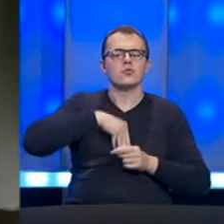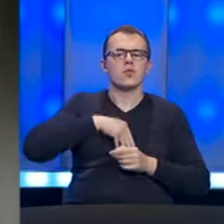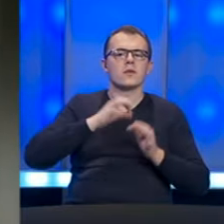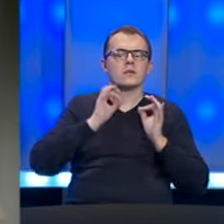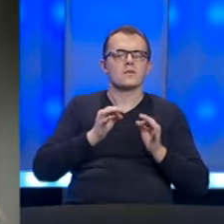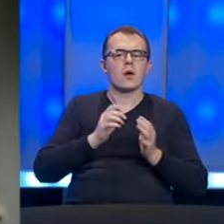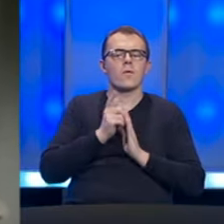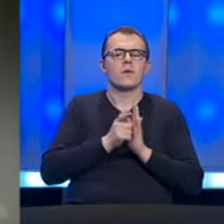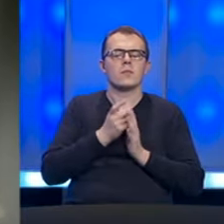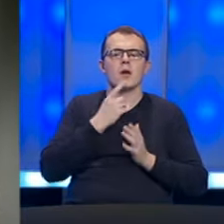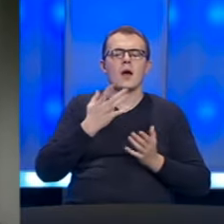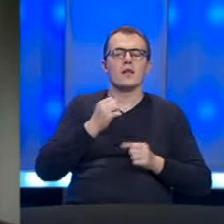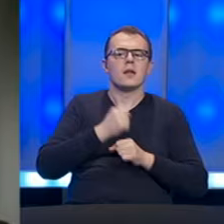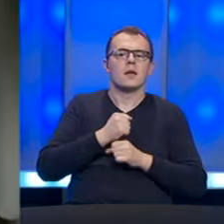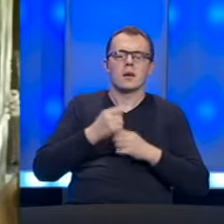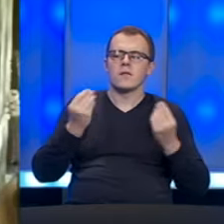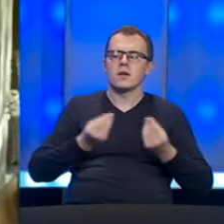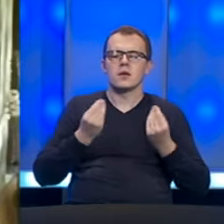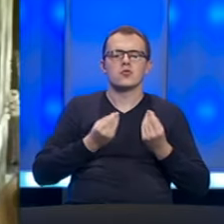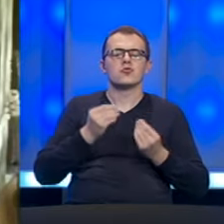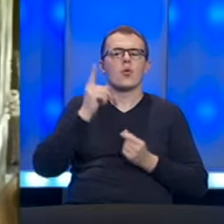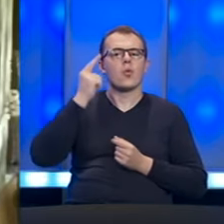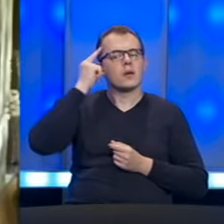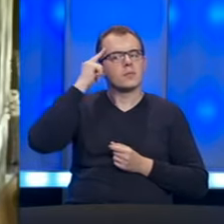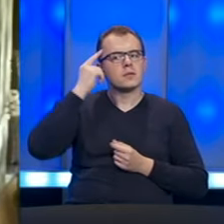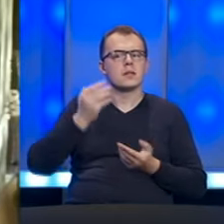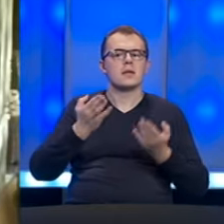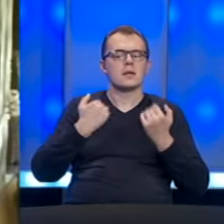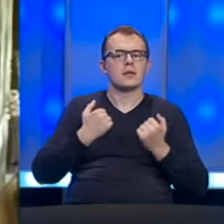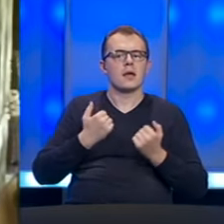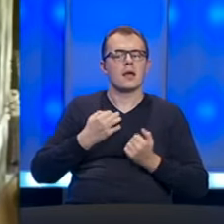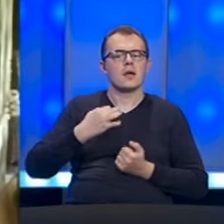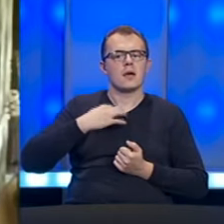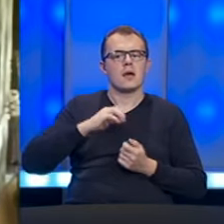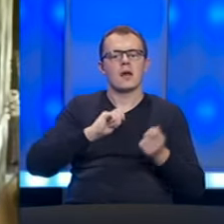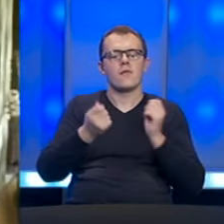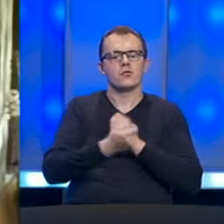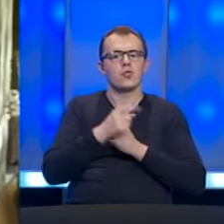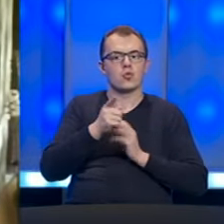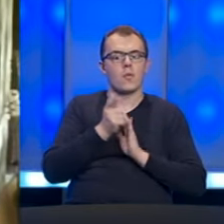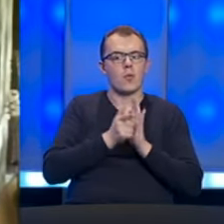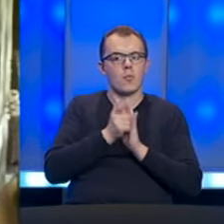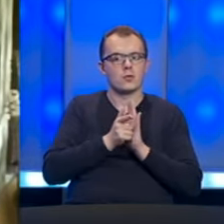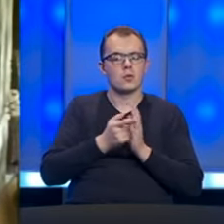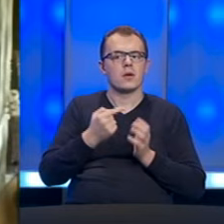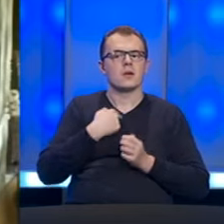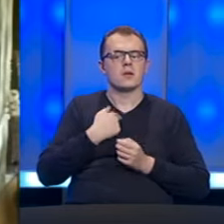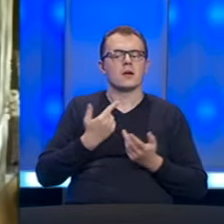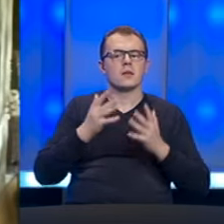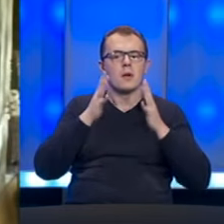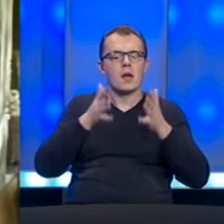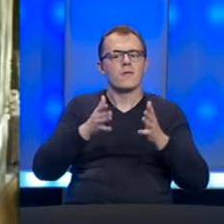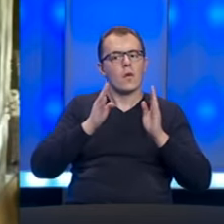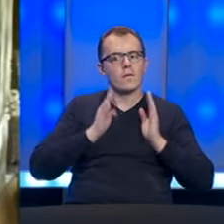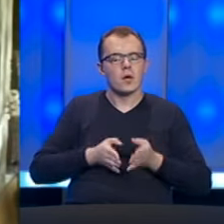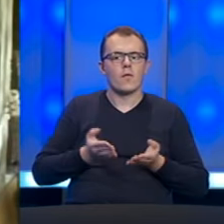momenta kad napravi nešto što on misli da je revolucionarno. U tom momentu ja sam naivno